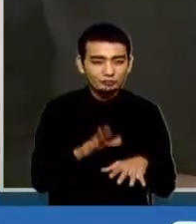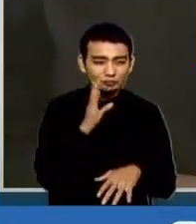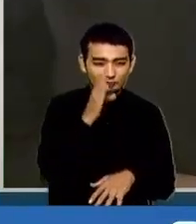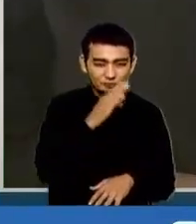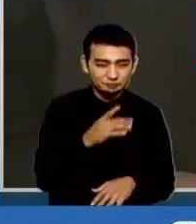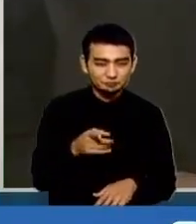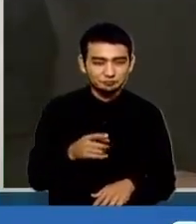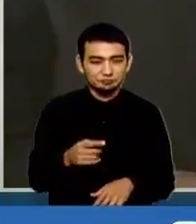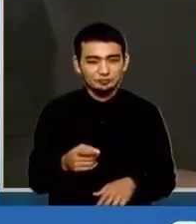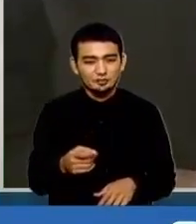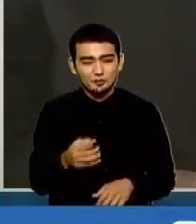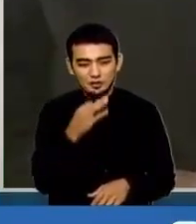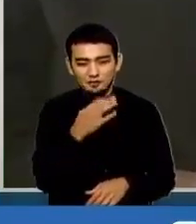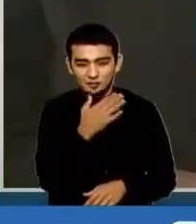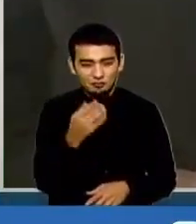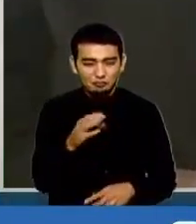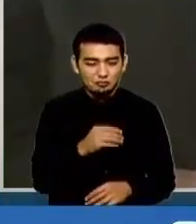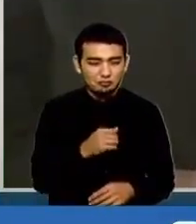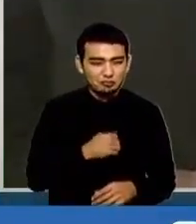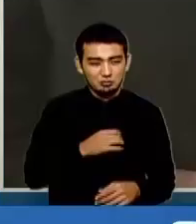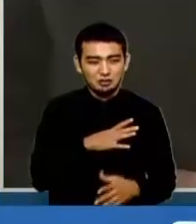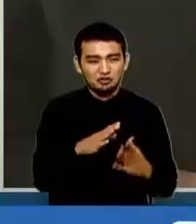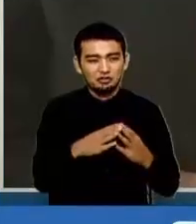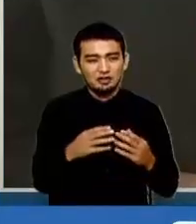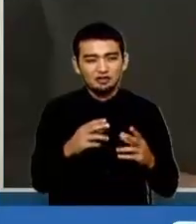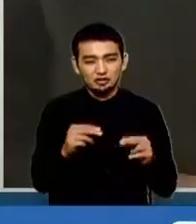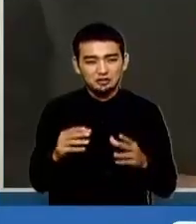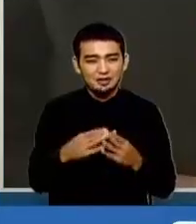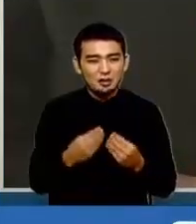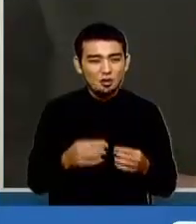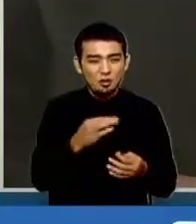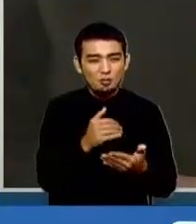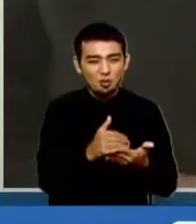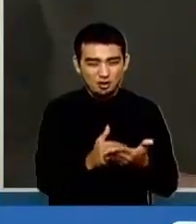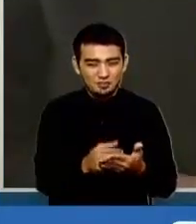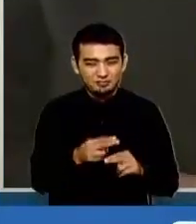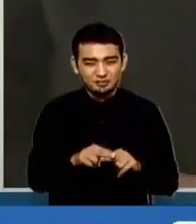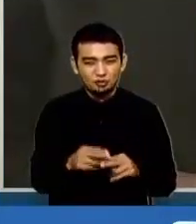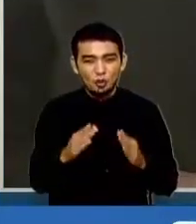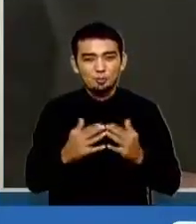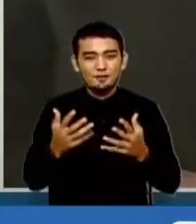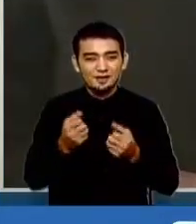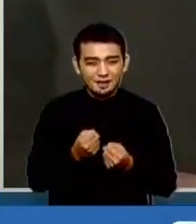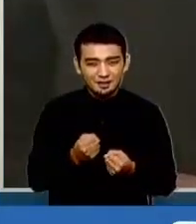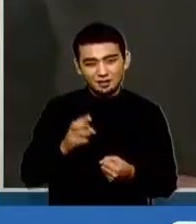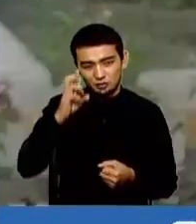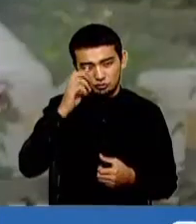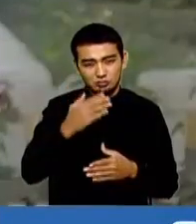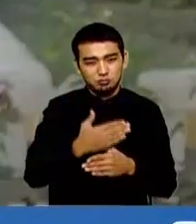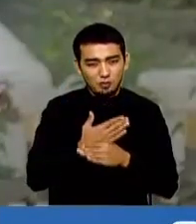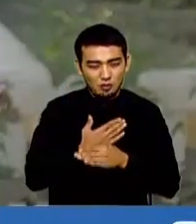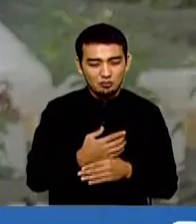аналардың көңілін көншітпеді. Олар бақытты отбасы арқылы үй алуға шенеуніктер қол қабыс етсе дейді.